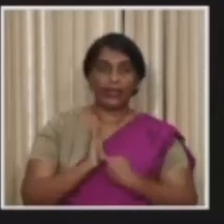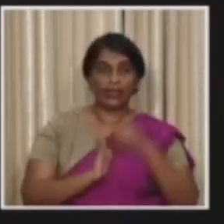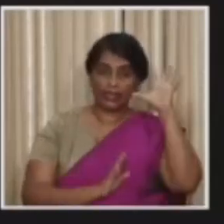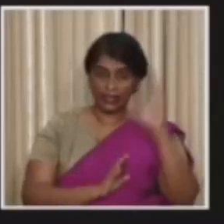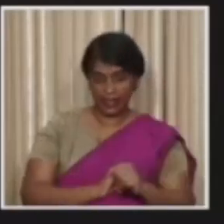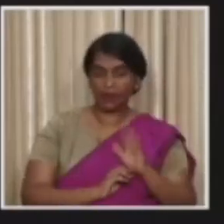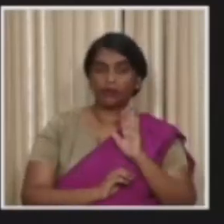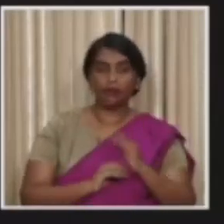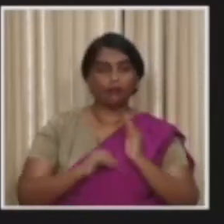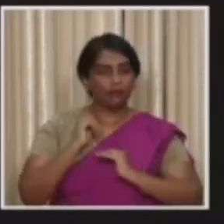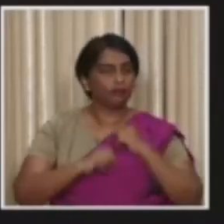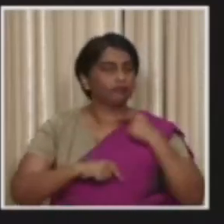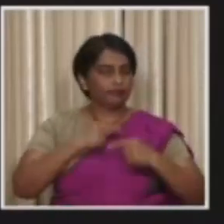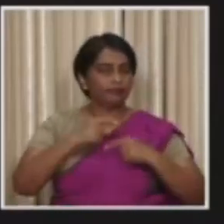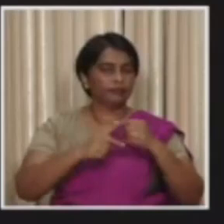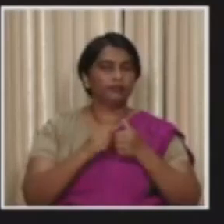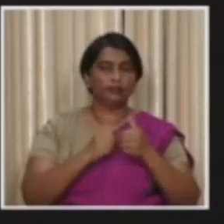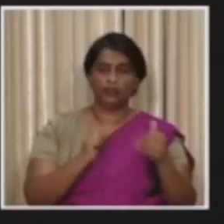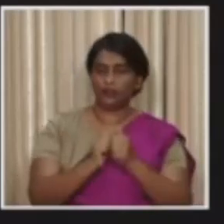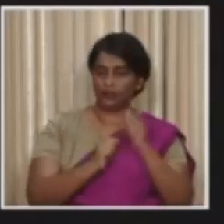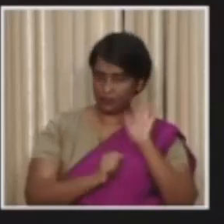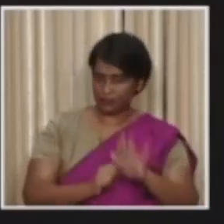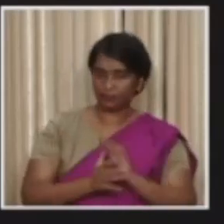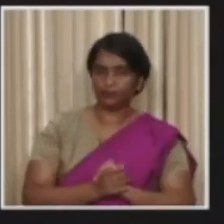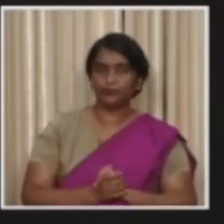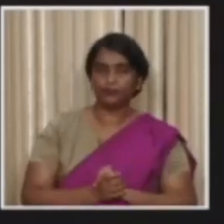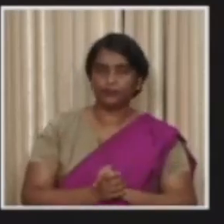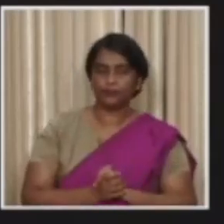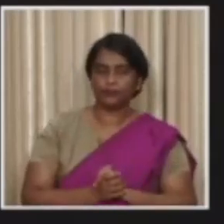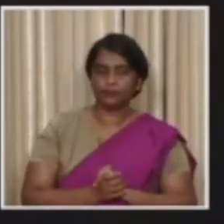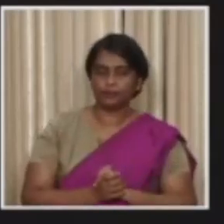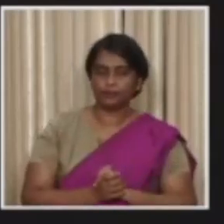එතකන් ක්‍රමක්‍රමයෙන් අපි මේ සම්බන්ධයෙන් වැඩ කටයුතු කරමුයි කියලා.